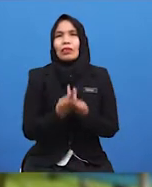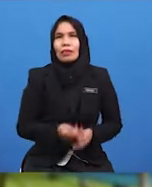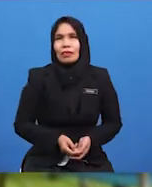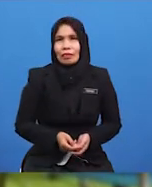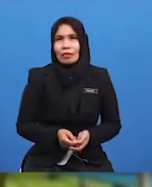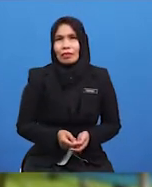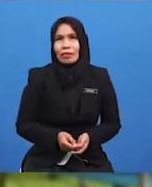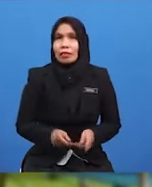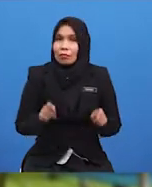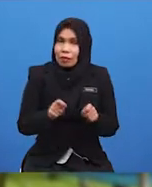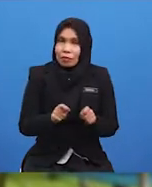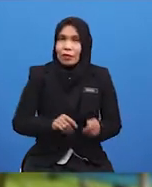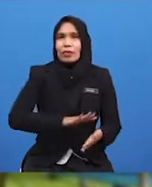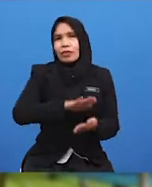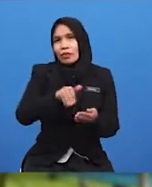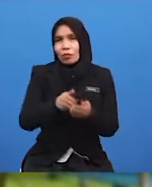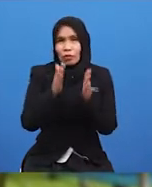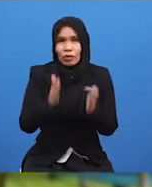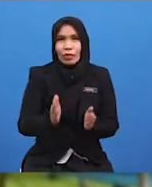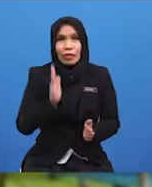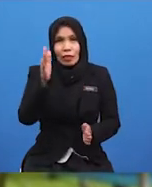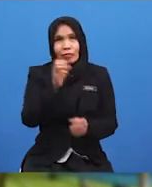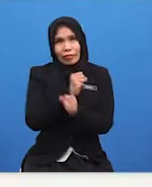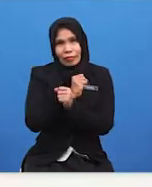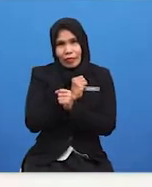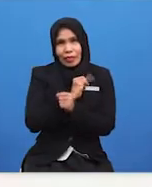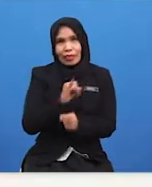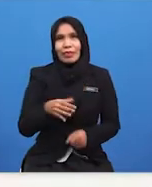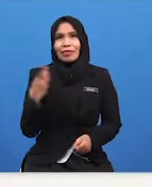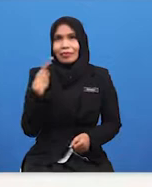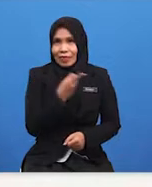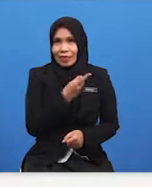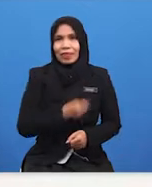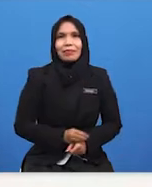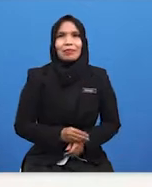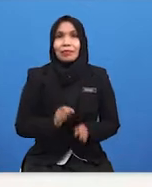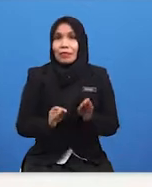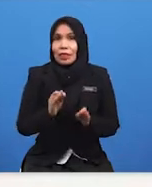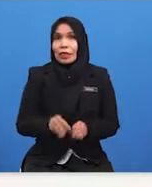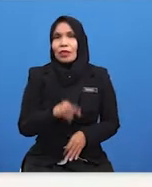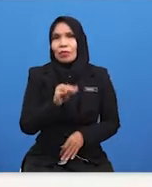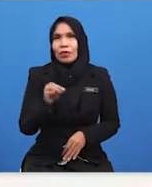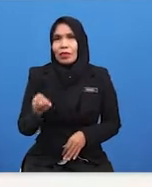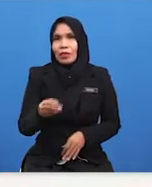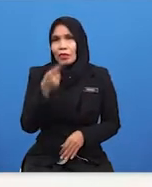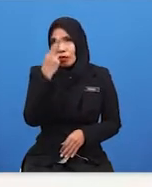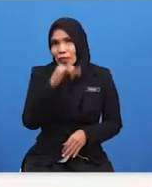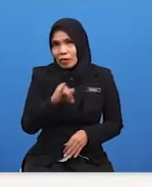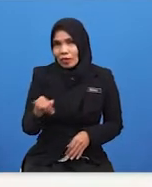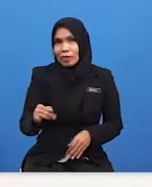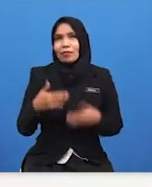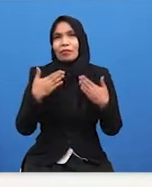semua orang akan menyayangi kita kalau murid-murid hormati diri